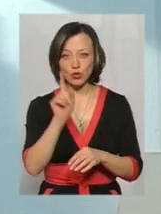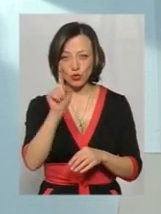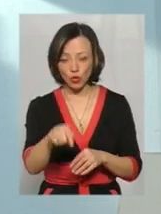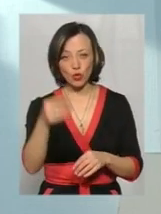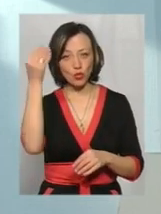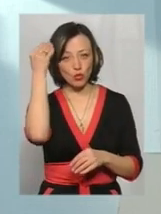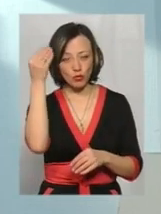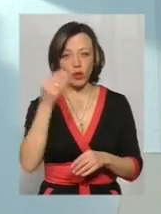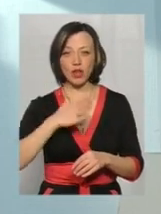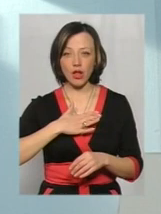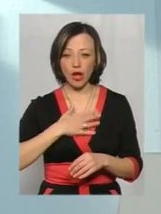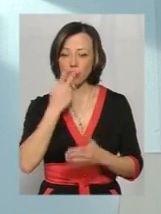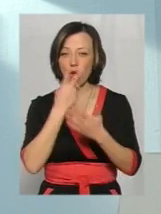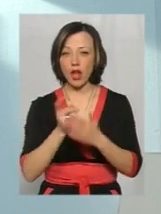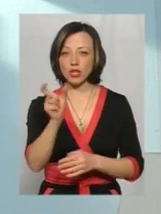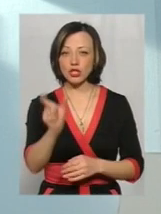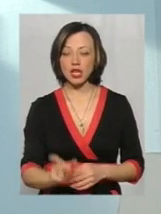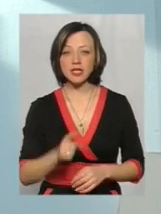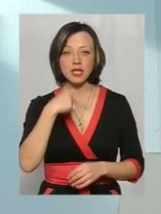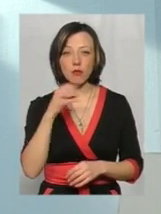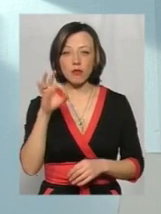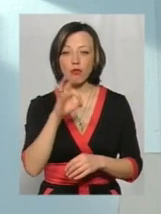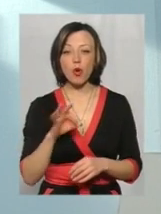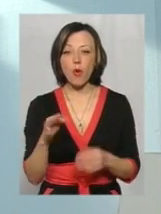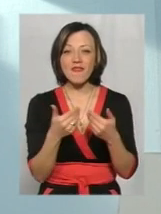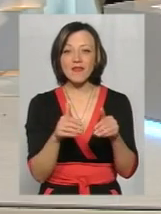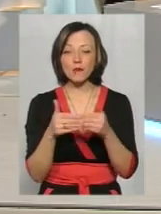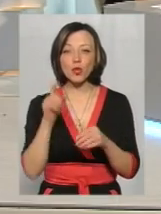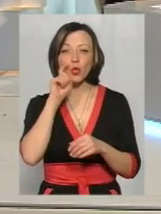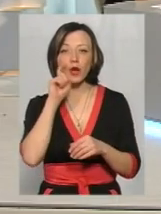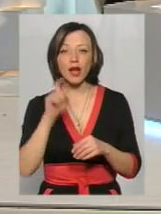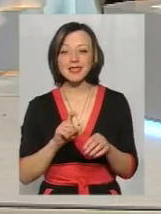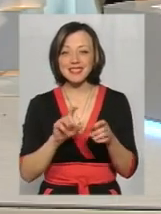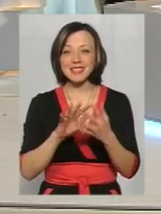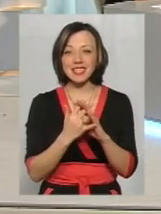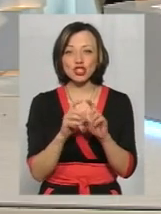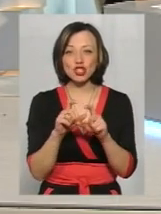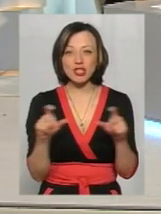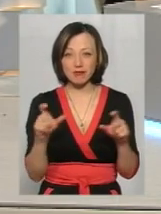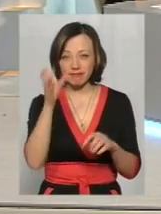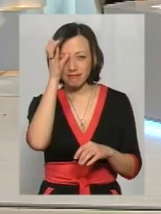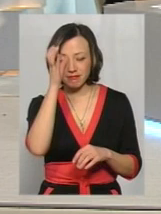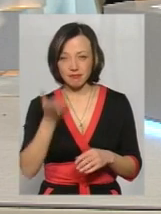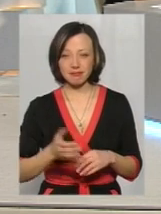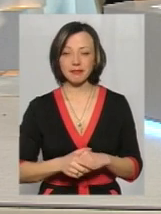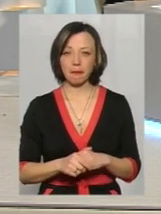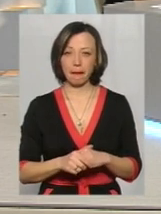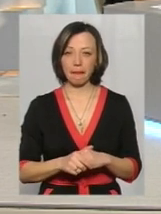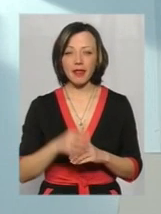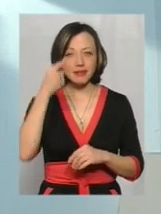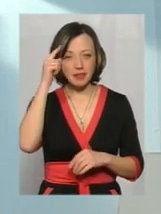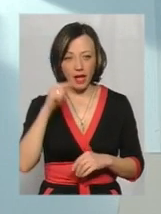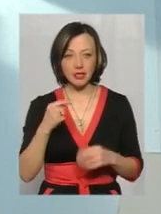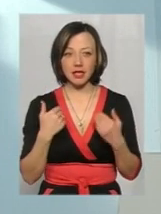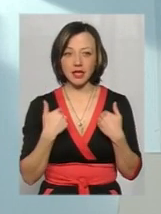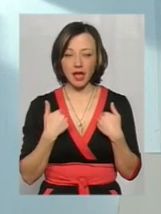думкою нашого глядача, який сказав про вихідців із українського села. Знаєте,